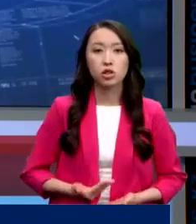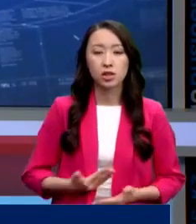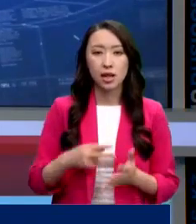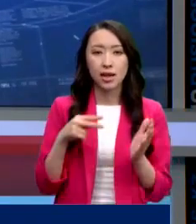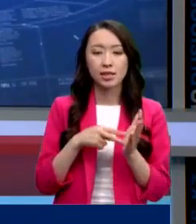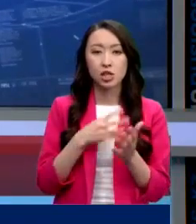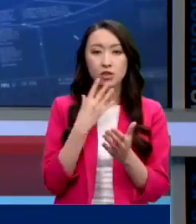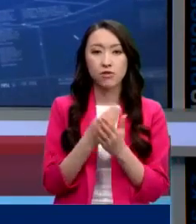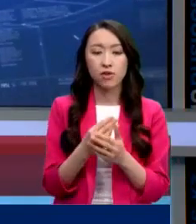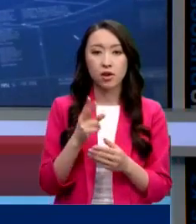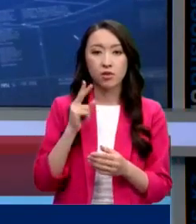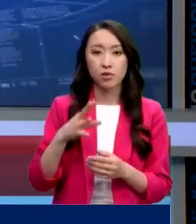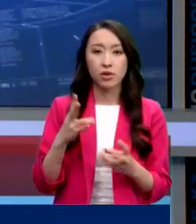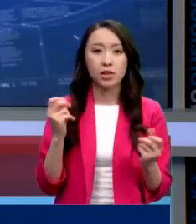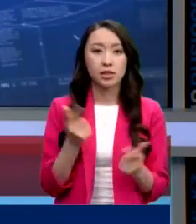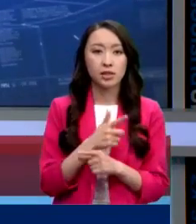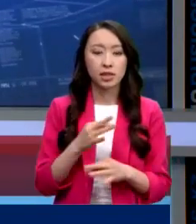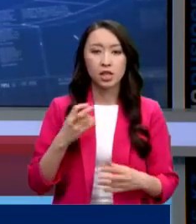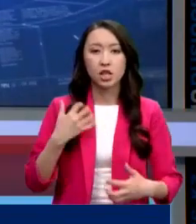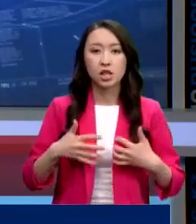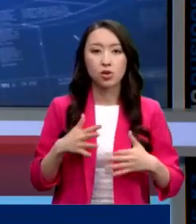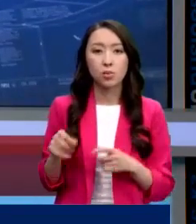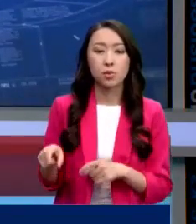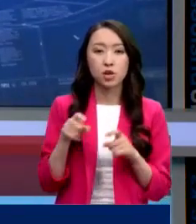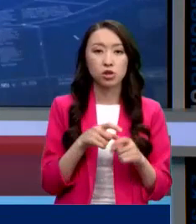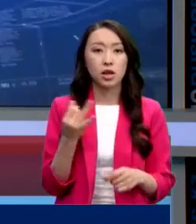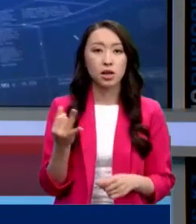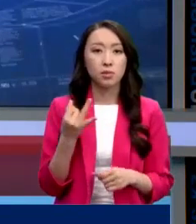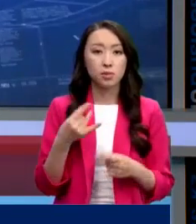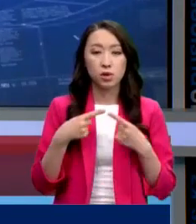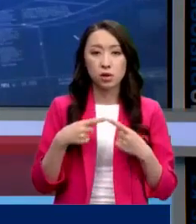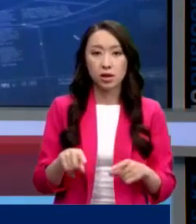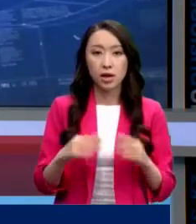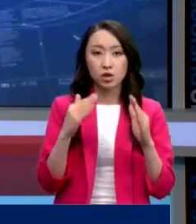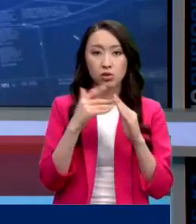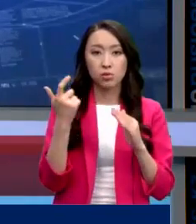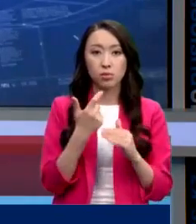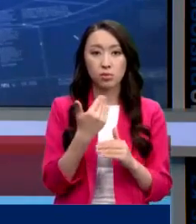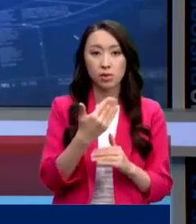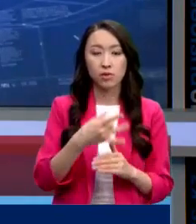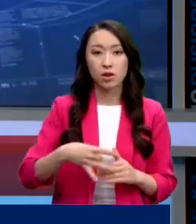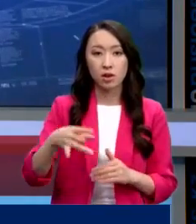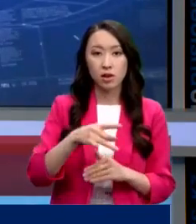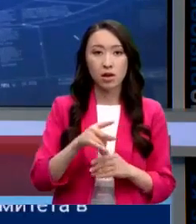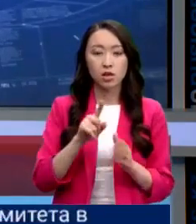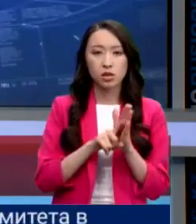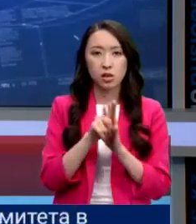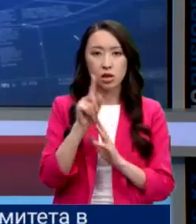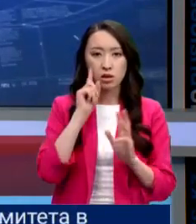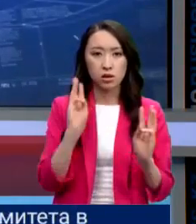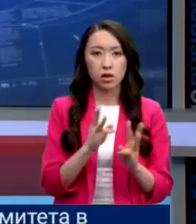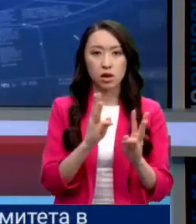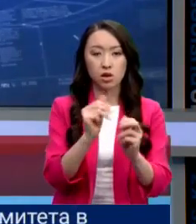своей недвижимости не согласились и не торопятся переезжать. Любопытно другое. Частные дома в их районе стали подозрительно часто гореть.